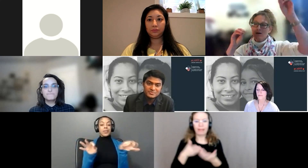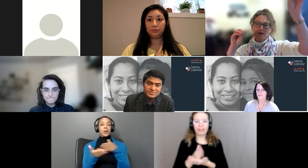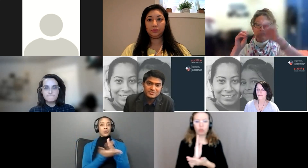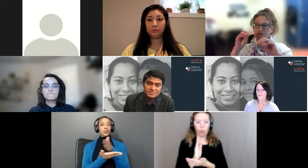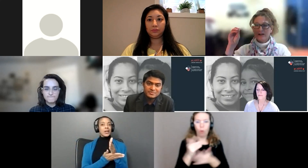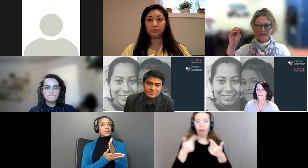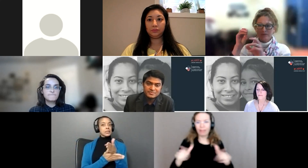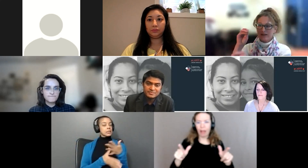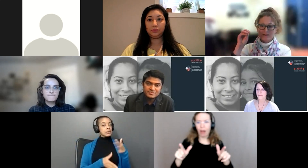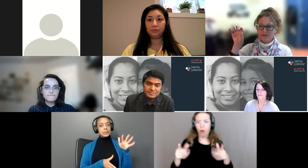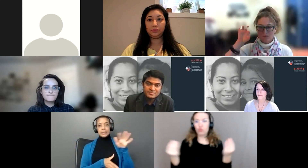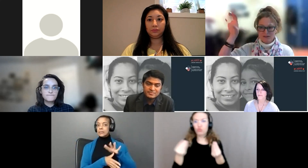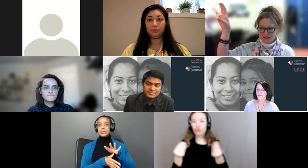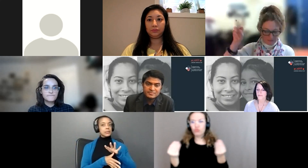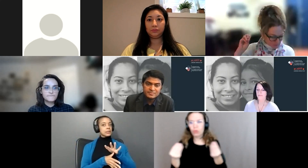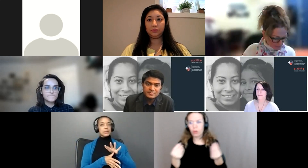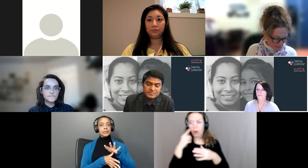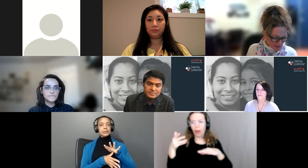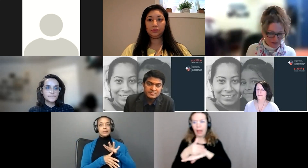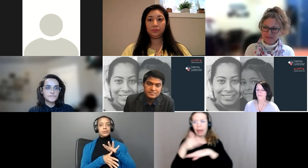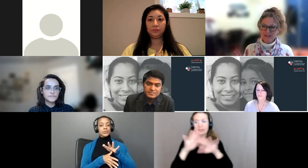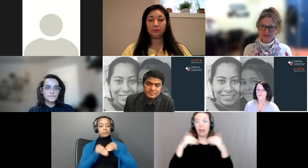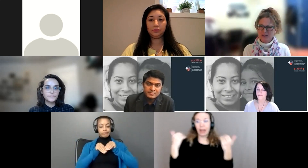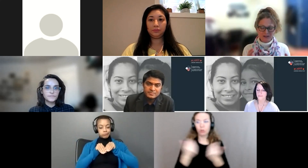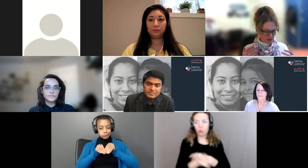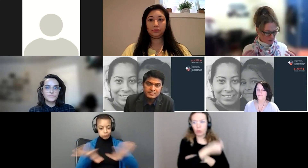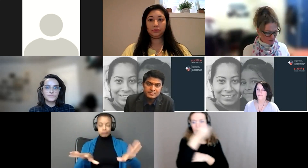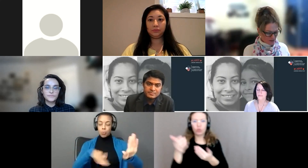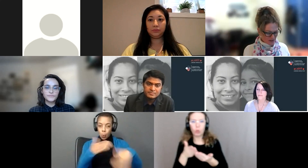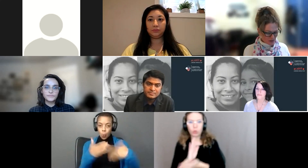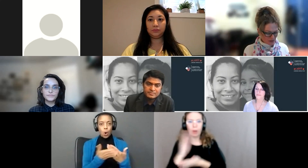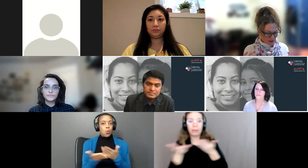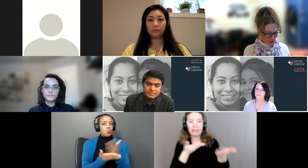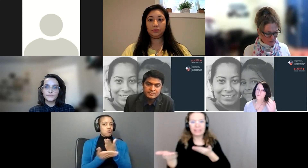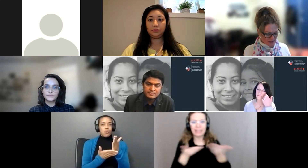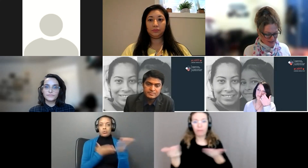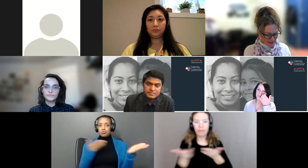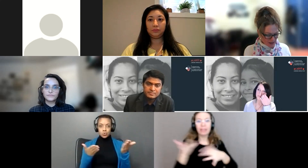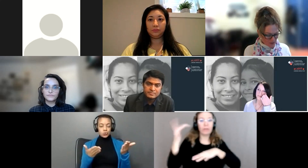sont au centre d'avoir accès à tous nos autres droits et services. Ça va toucher sur la sécurité, la